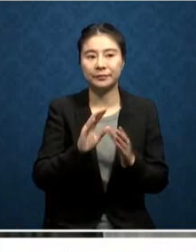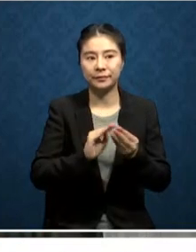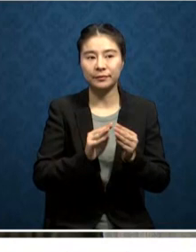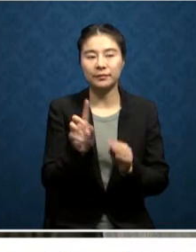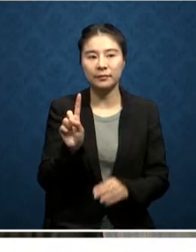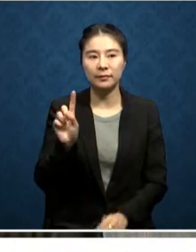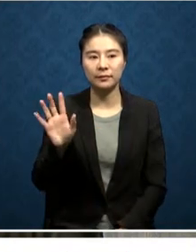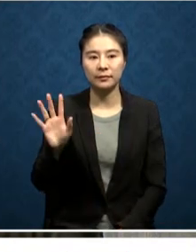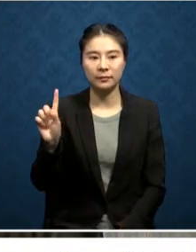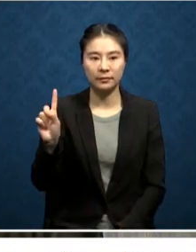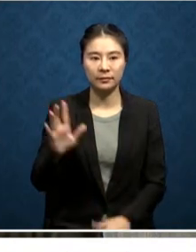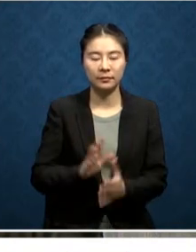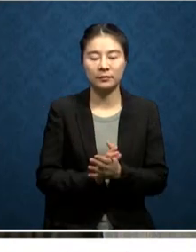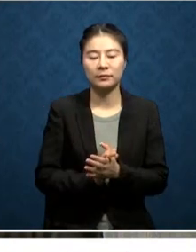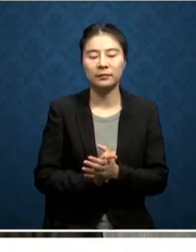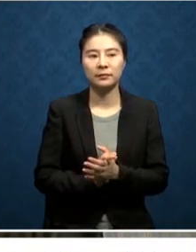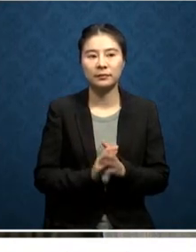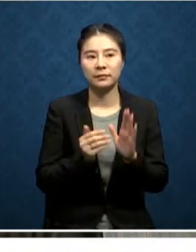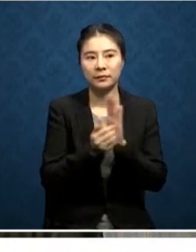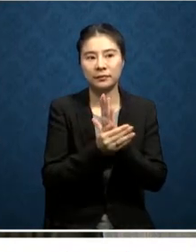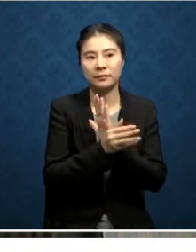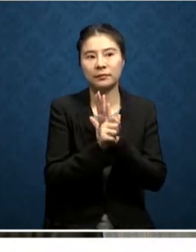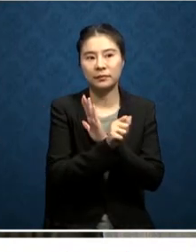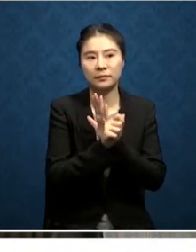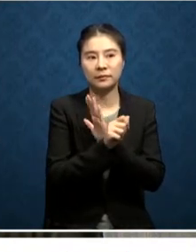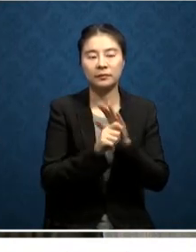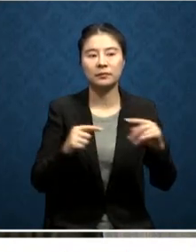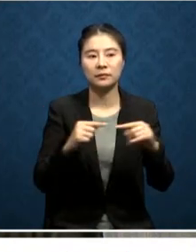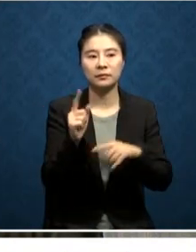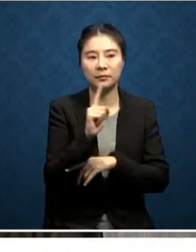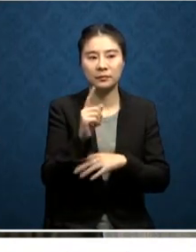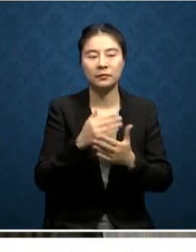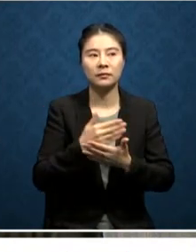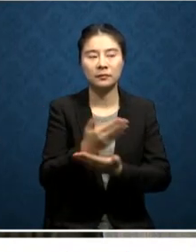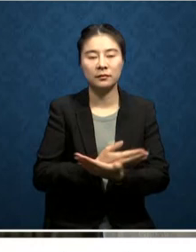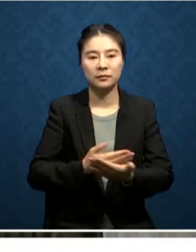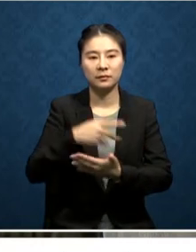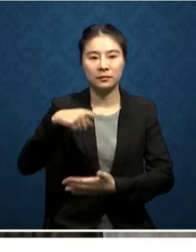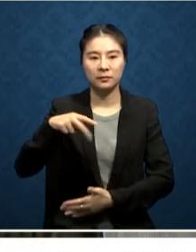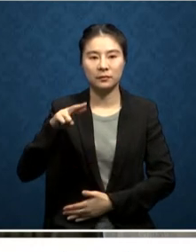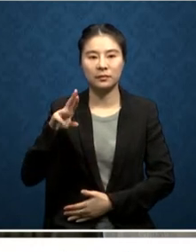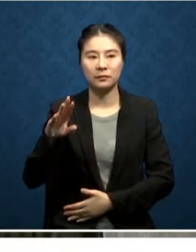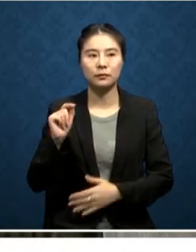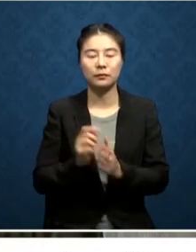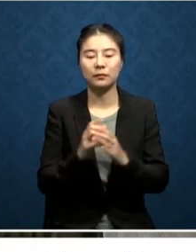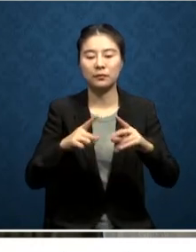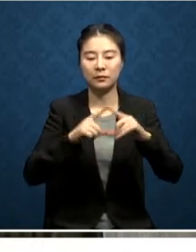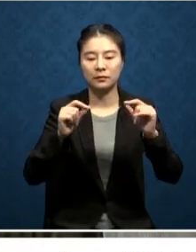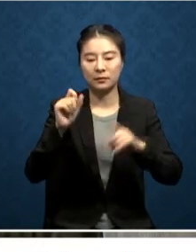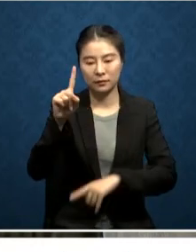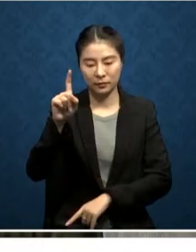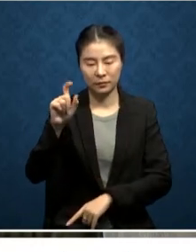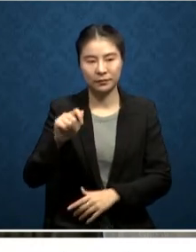จังหวัดราชเจริญครับท่านประธานครับในการพิจารณาพระราชบัญญัติเรื่องด่วนเรื่องนี้น